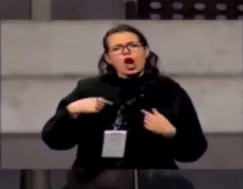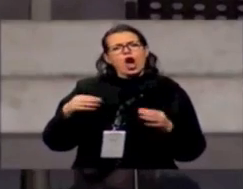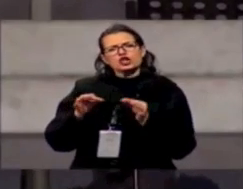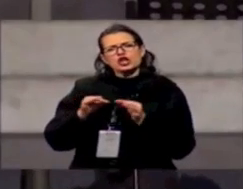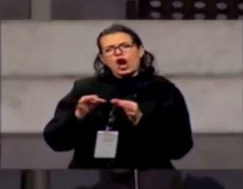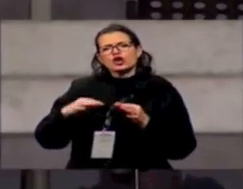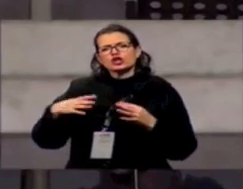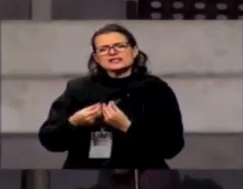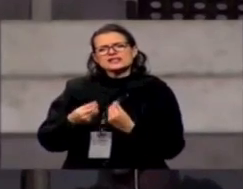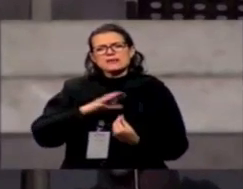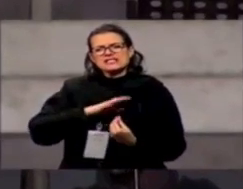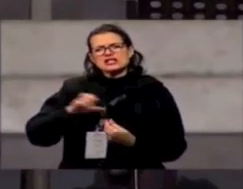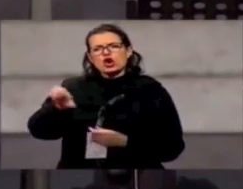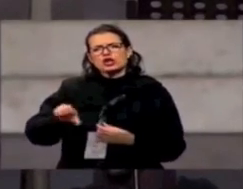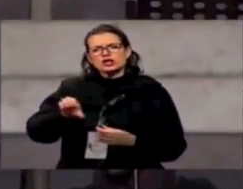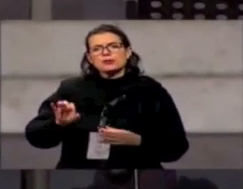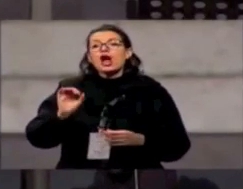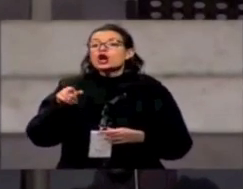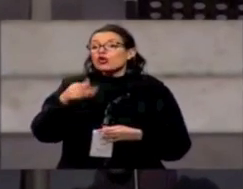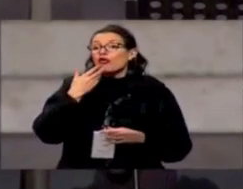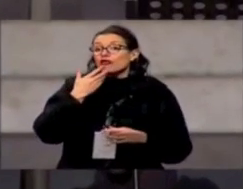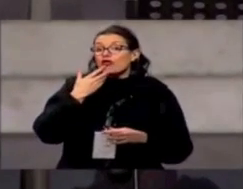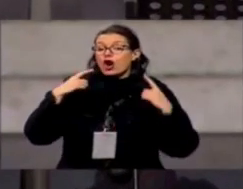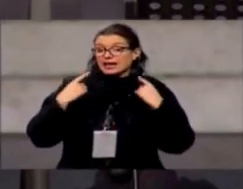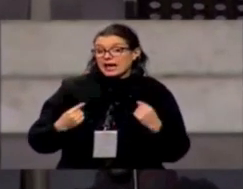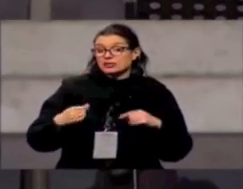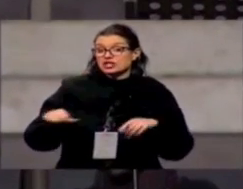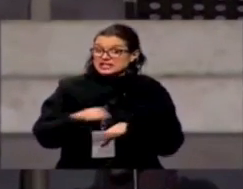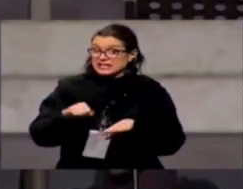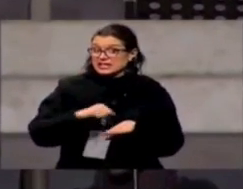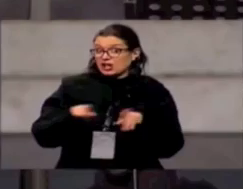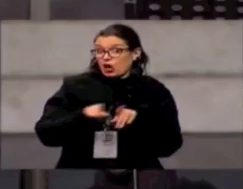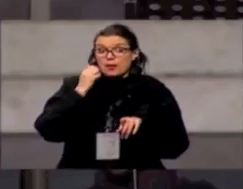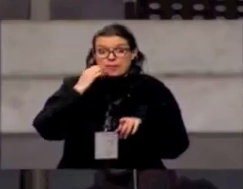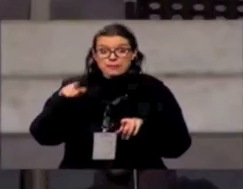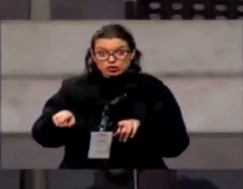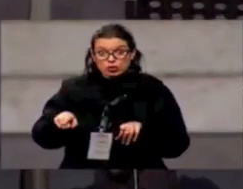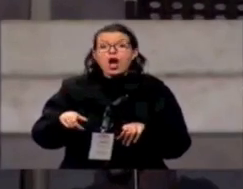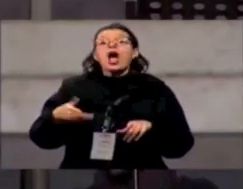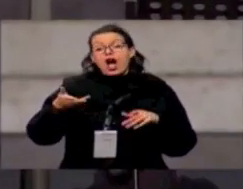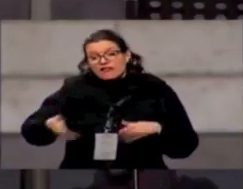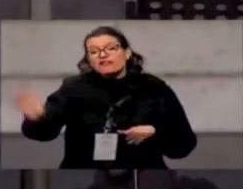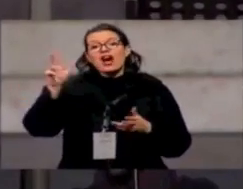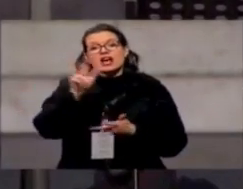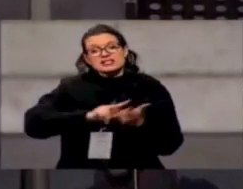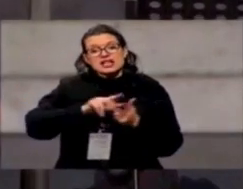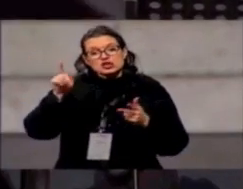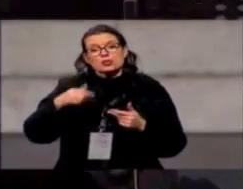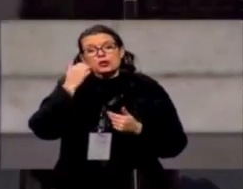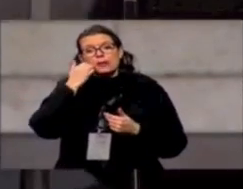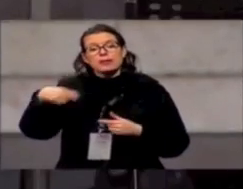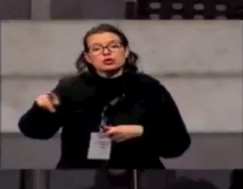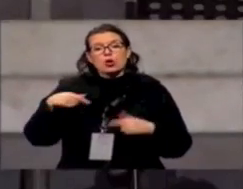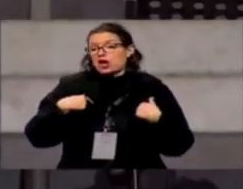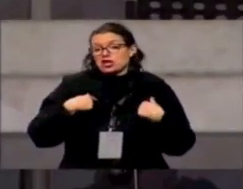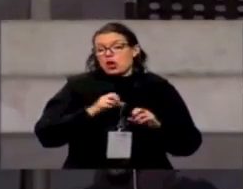se la camicia la vuoi stirata come te la stira mamma le polpette le vuoi cucinate come tele cucina mamma ma allora vcci pure a letto con mamma a un certo punto